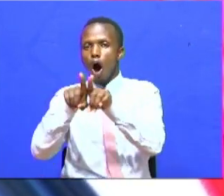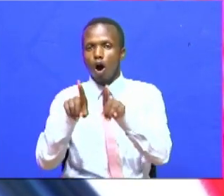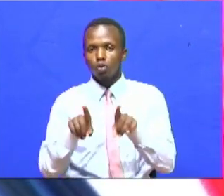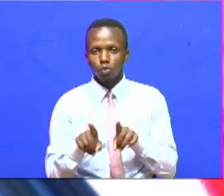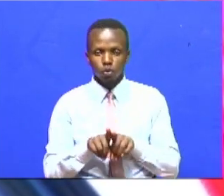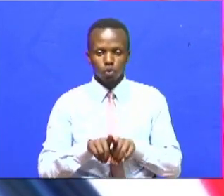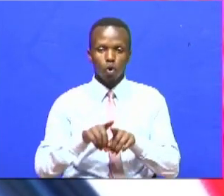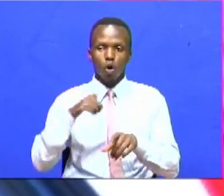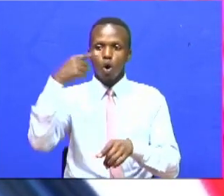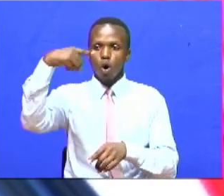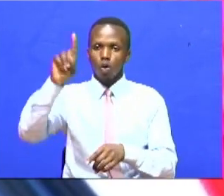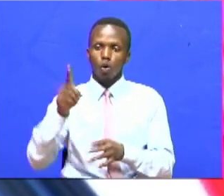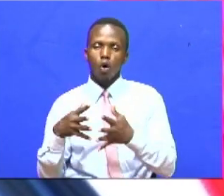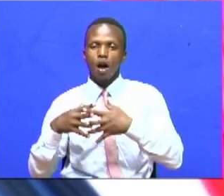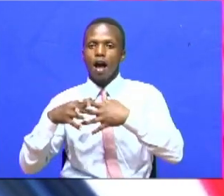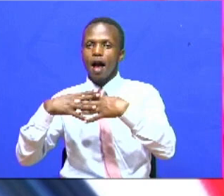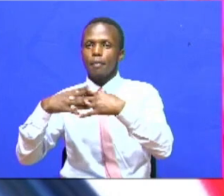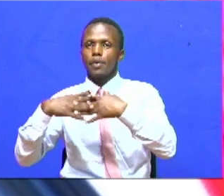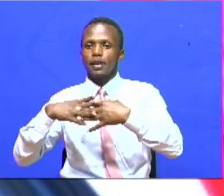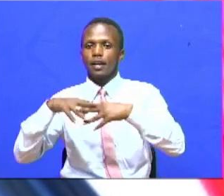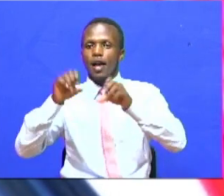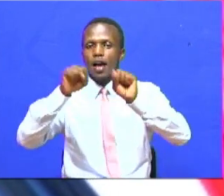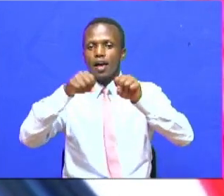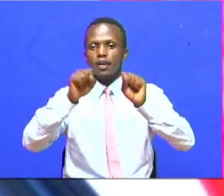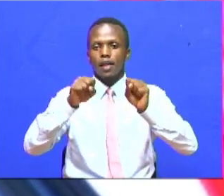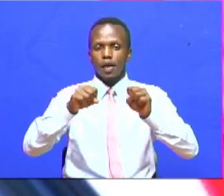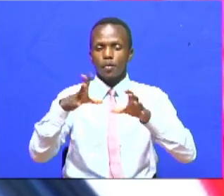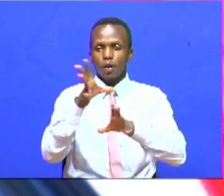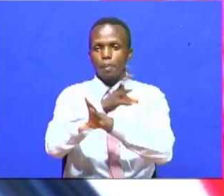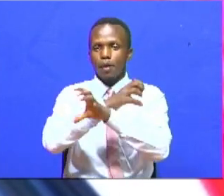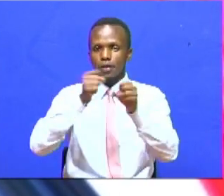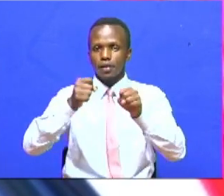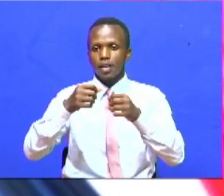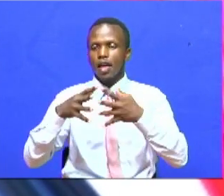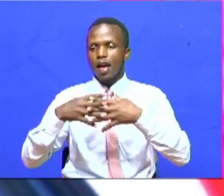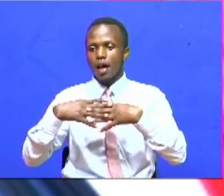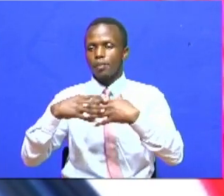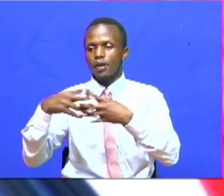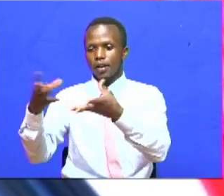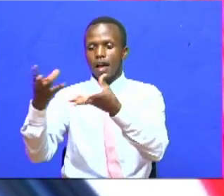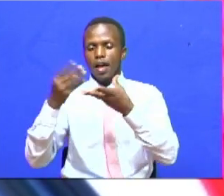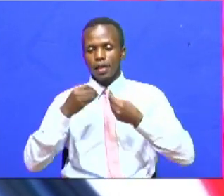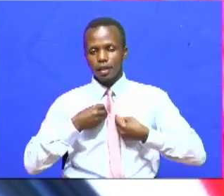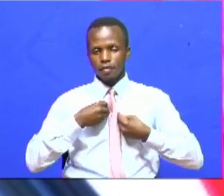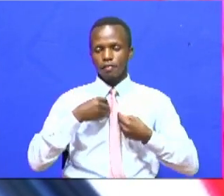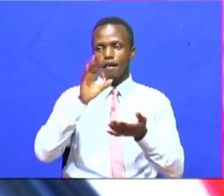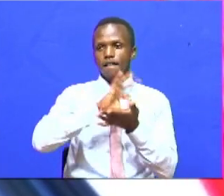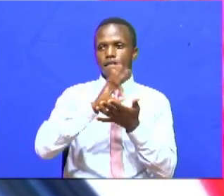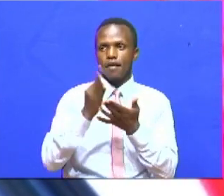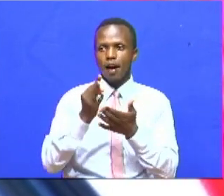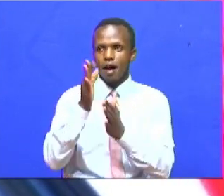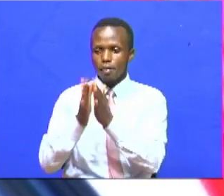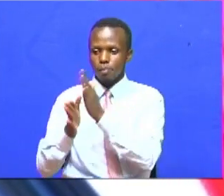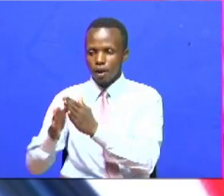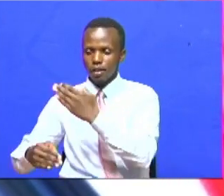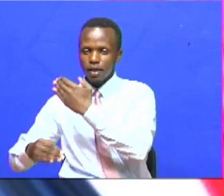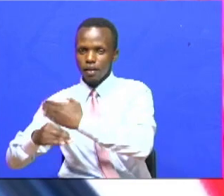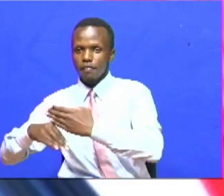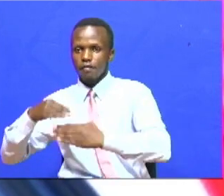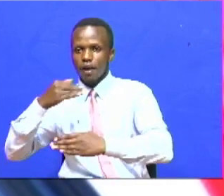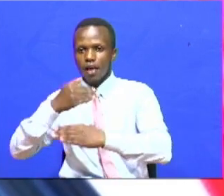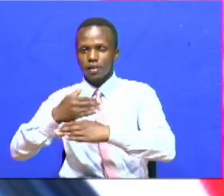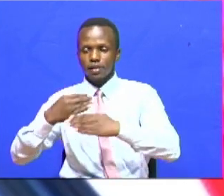nilienda Marekani, tumekubaliana na rais wa Marekani watatupatia pesa ya kupanga infrastructure ya